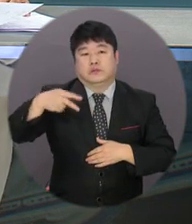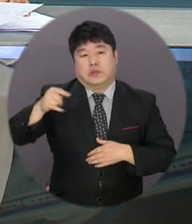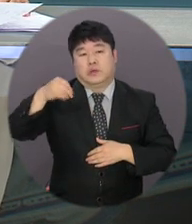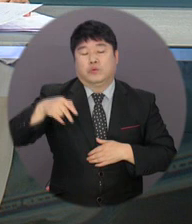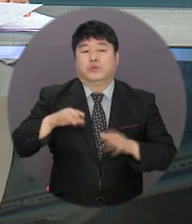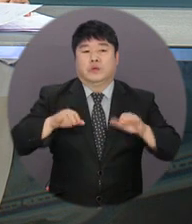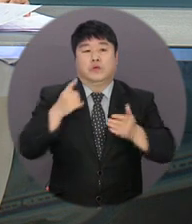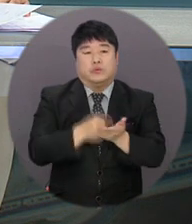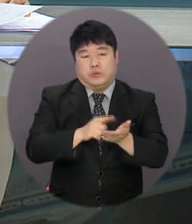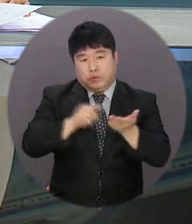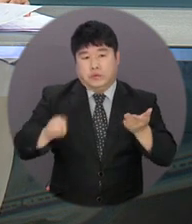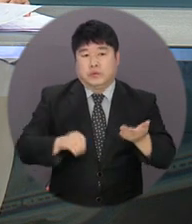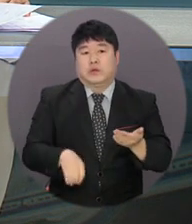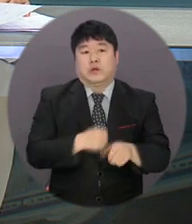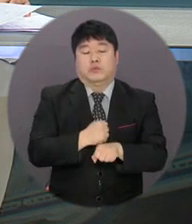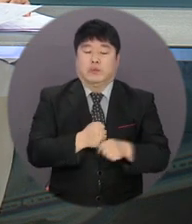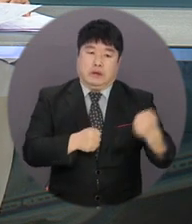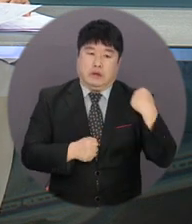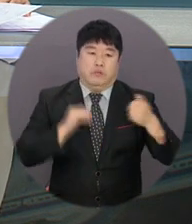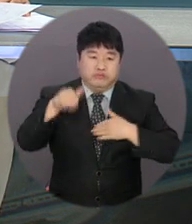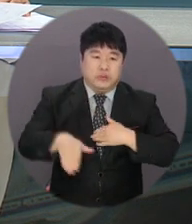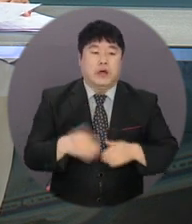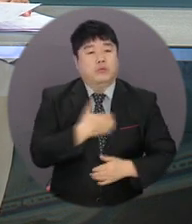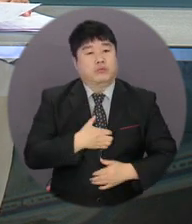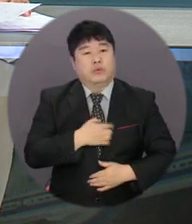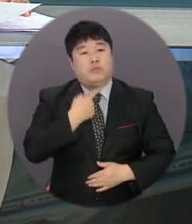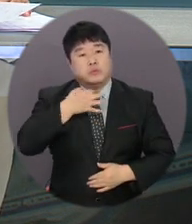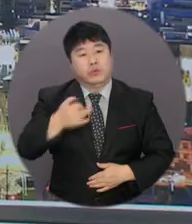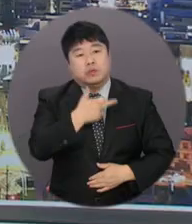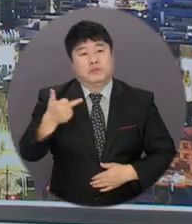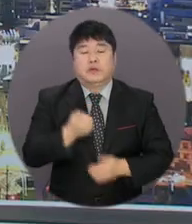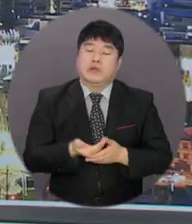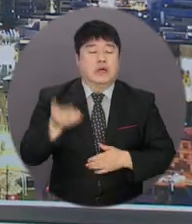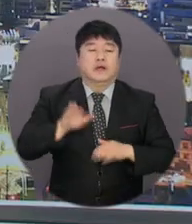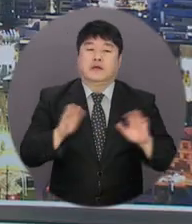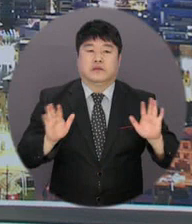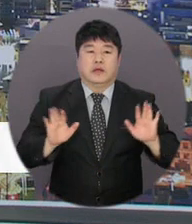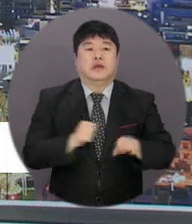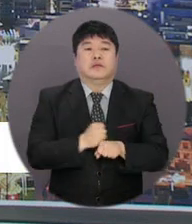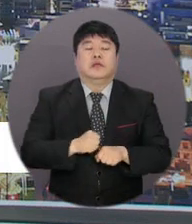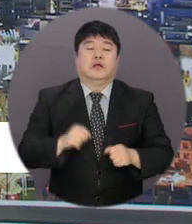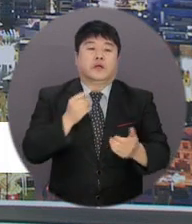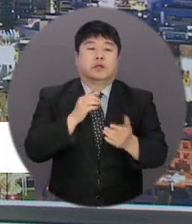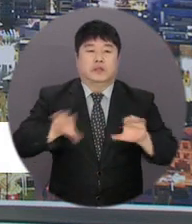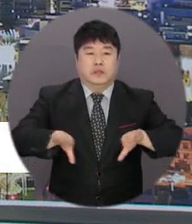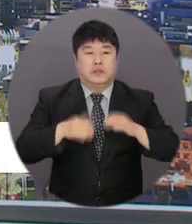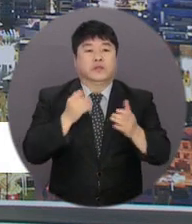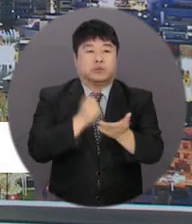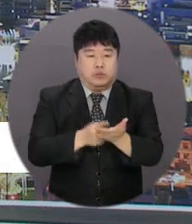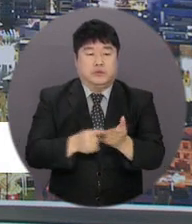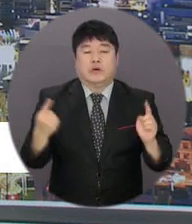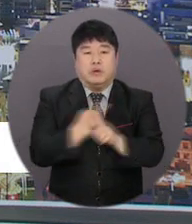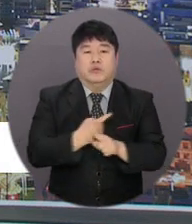물러나면서 좀 동력이 떨어진 게 아니냐 이런 우려의 목소리도 큽니다. 그렇지는 않습니다. 총리가 바뀌었다고 해서 예.